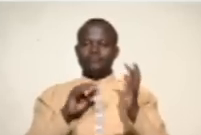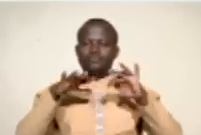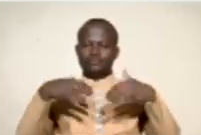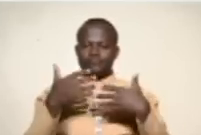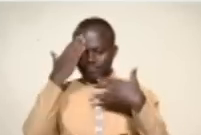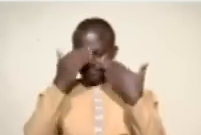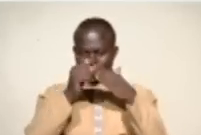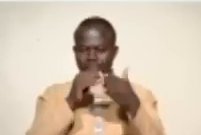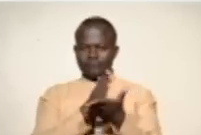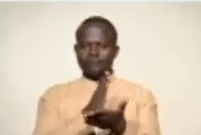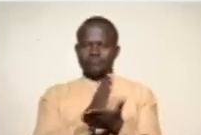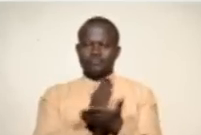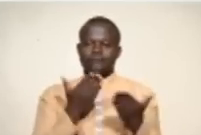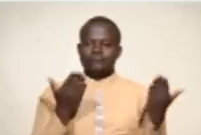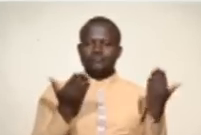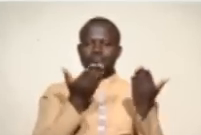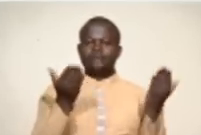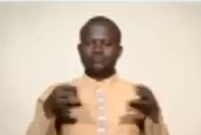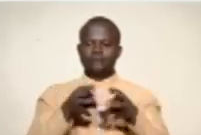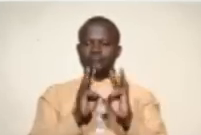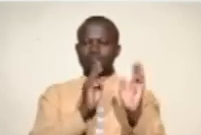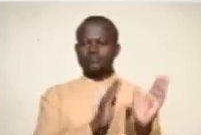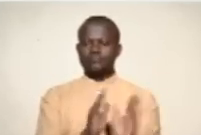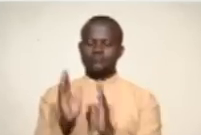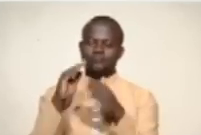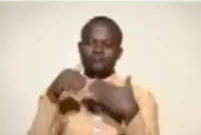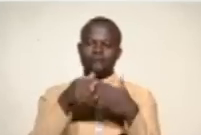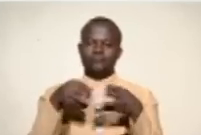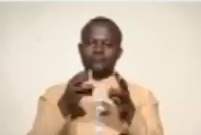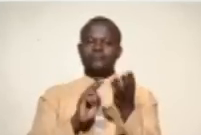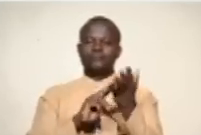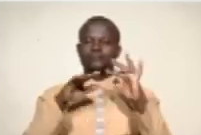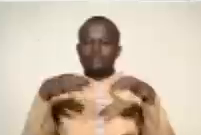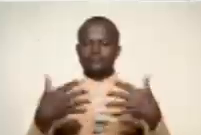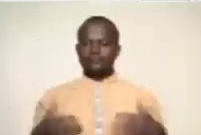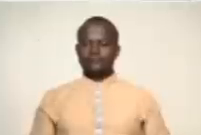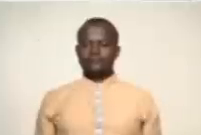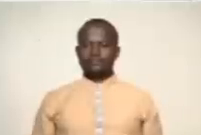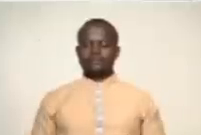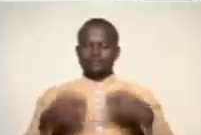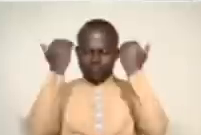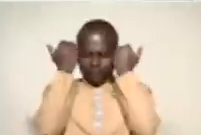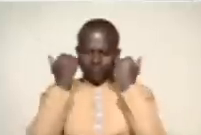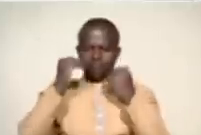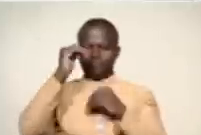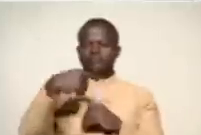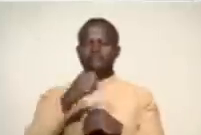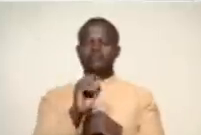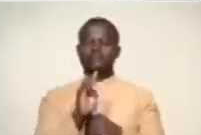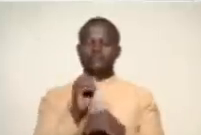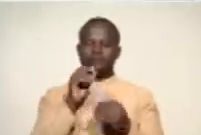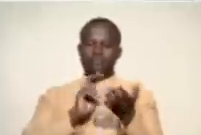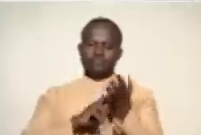hehe kugira ngo mu byukuri ko hari uburyo bwateganyijwe, ubwo buryo burakoreshwa gute? Urukiko rwisumbuye rwa Gasabo rwemeje ko